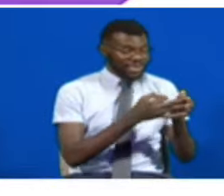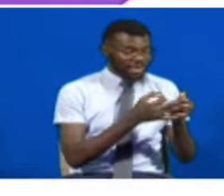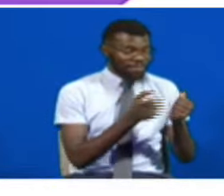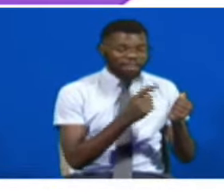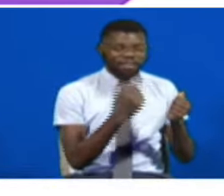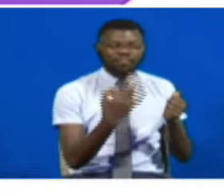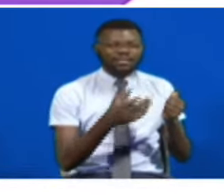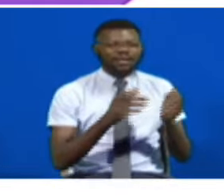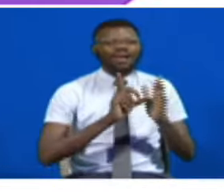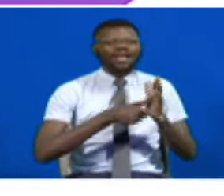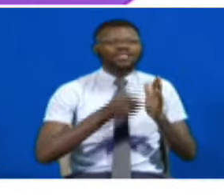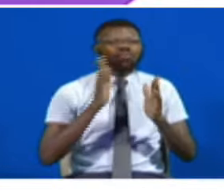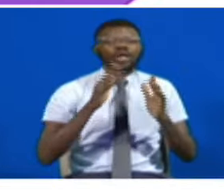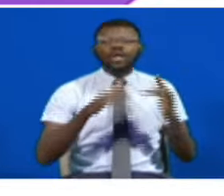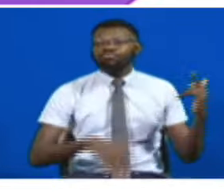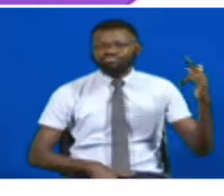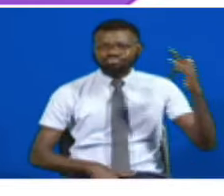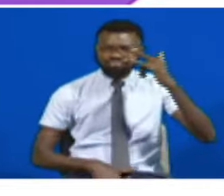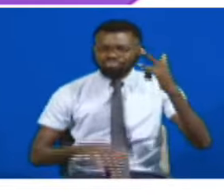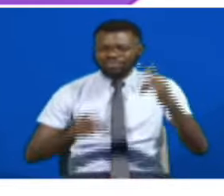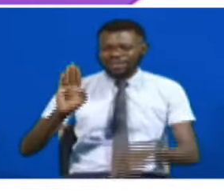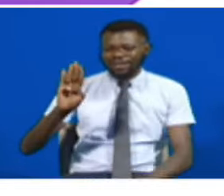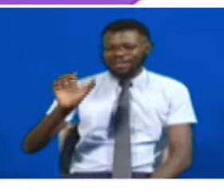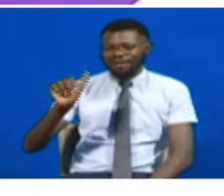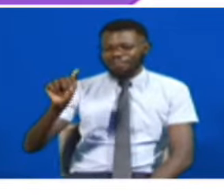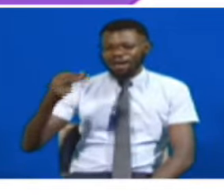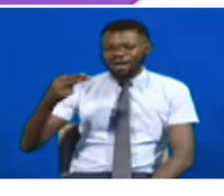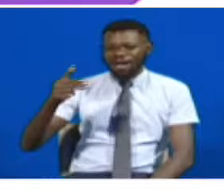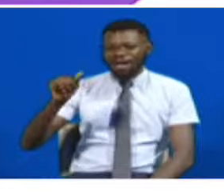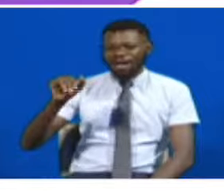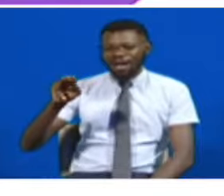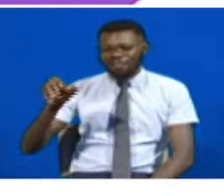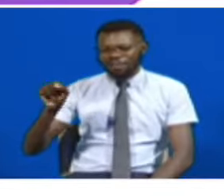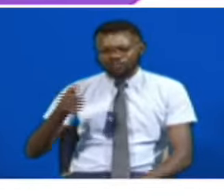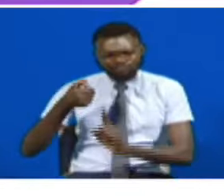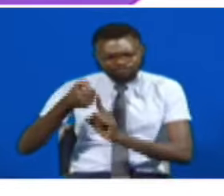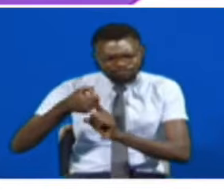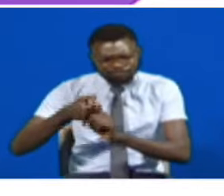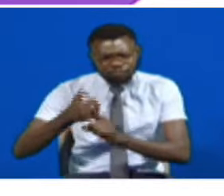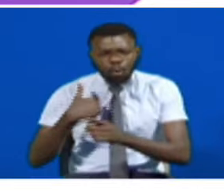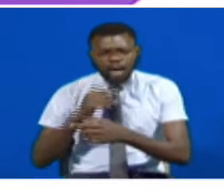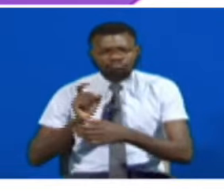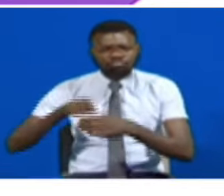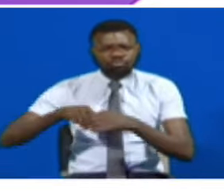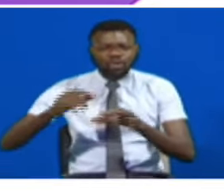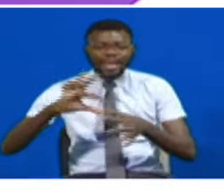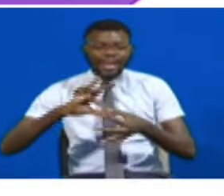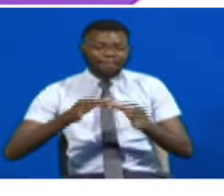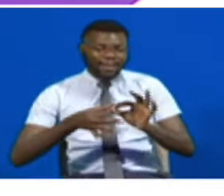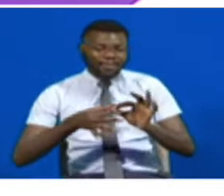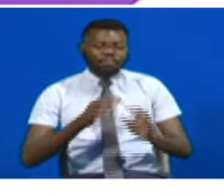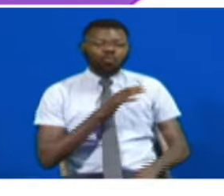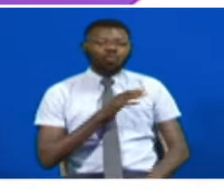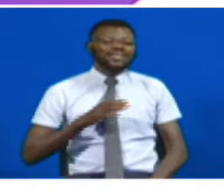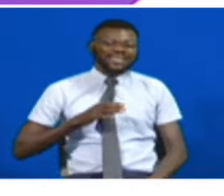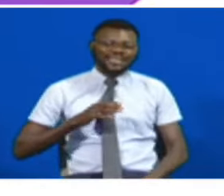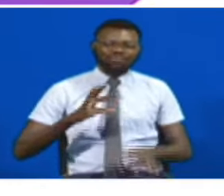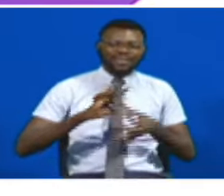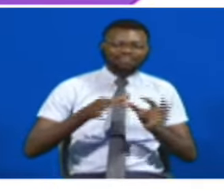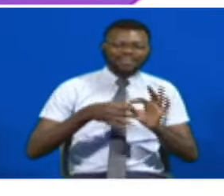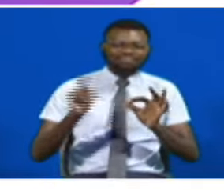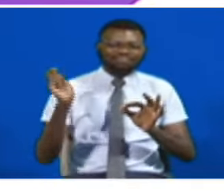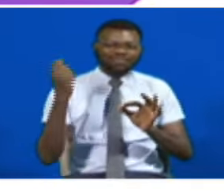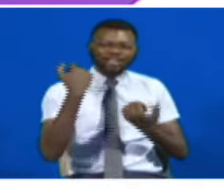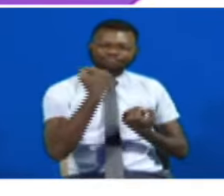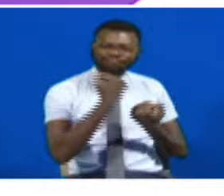kuelekea Bahamas ambalo litakuwa shindano la mwisho kusaka nafasi ya Olimpiki. Kikosi hicho kimepigwa jeki na kamati ya Olimpiki nchini Kenya NOC na shirikisho